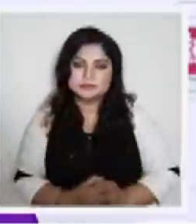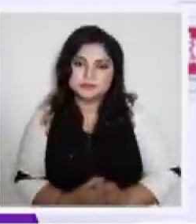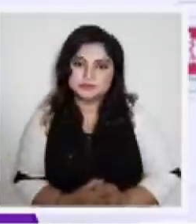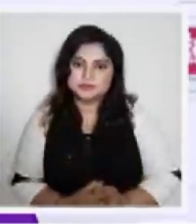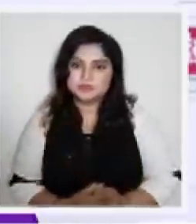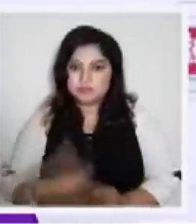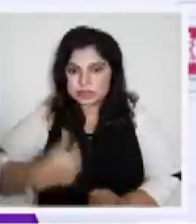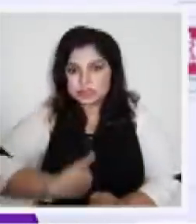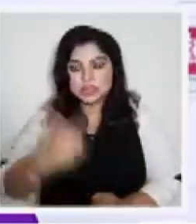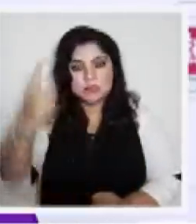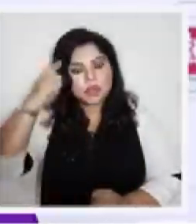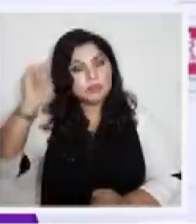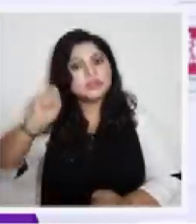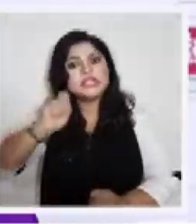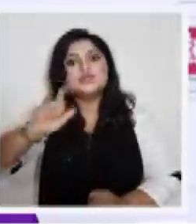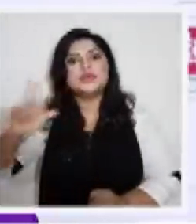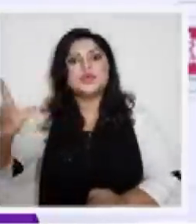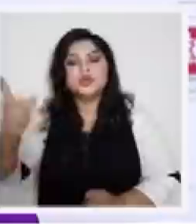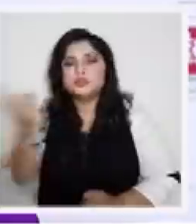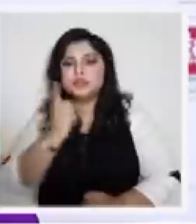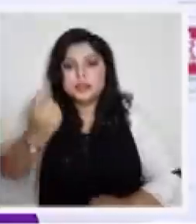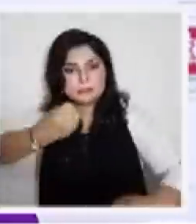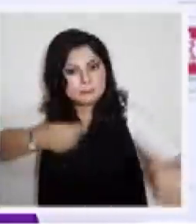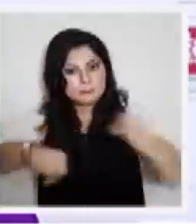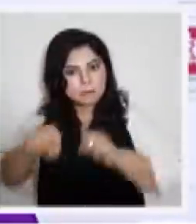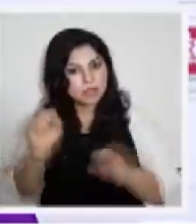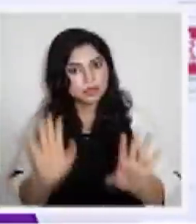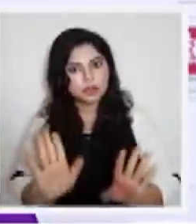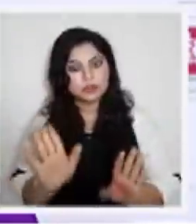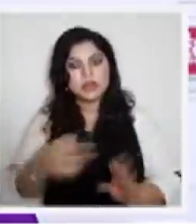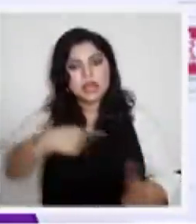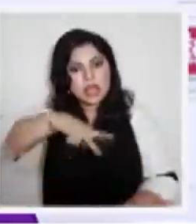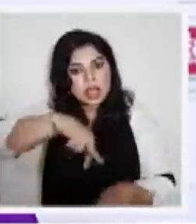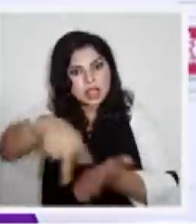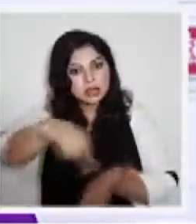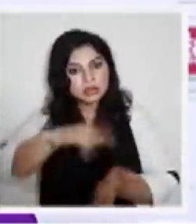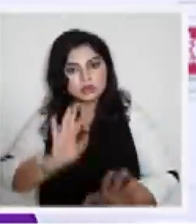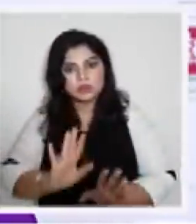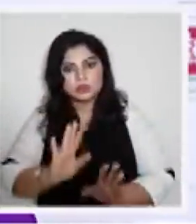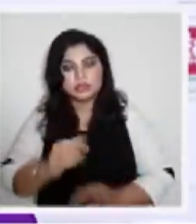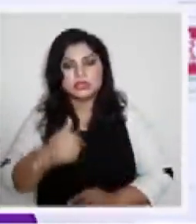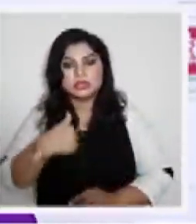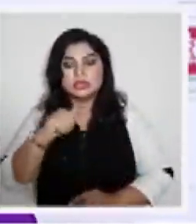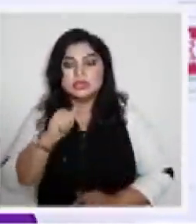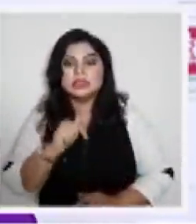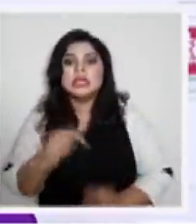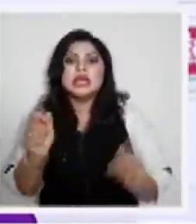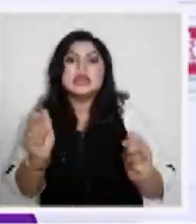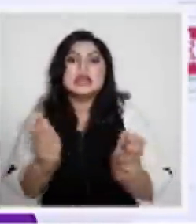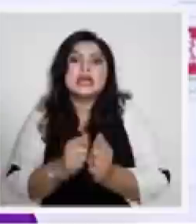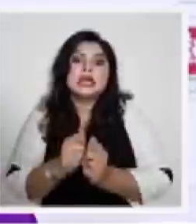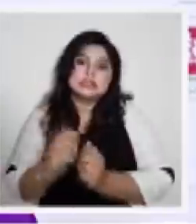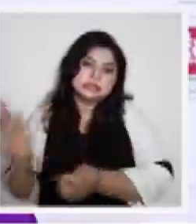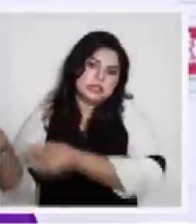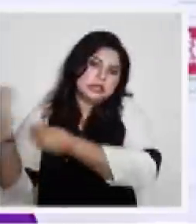চিকিৎসকের পরামর্শ অনুযায়ী ওষুধ সেবন করেন এবং প্রত্যেকেই মানসিক স্বাস্থ্যকে ভালো রাখার জন্য নিয়মিতভাবে ব্যায়াম